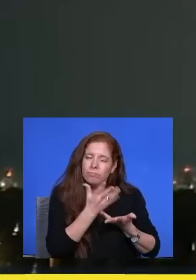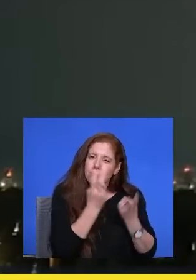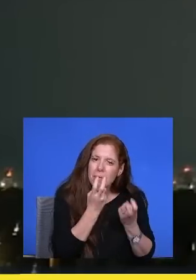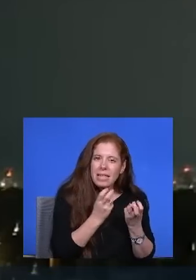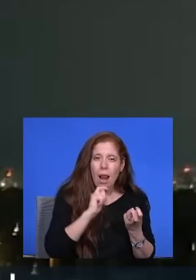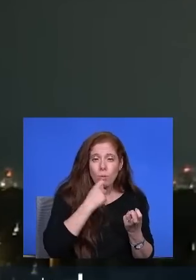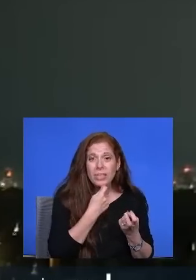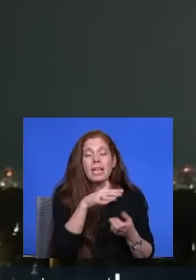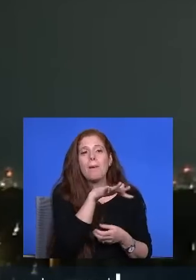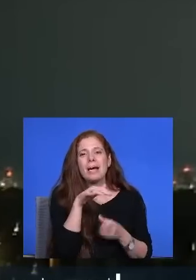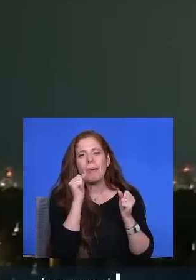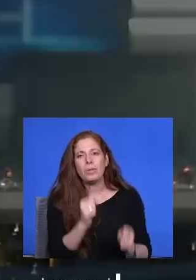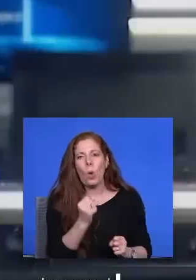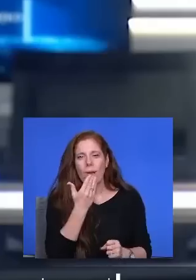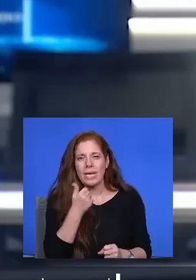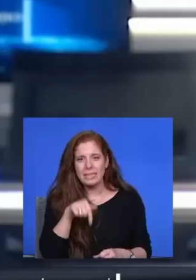הביטחון הישראלית.